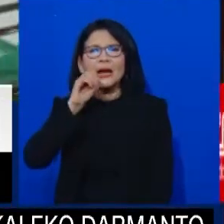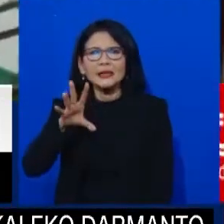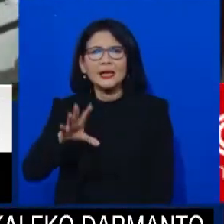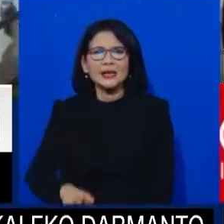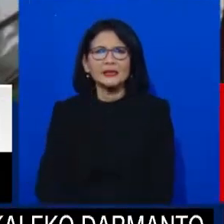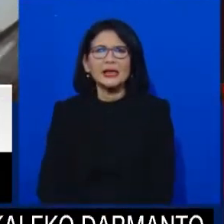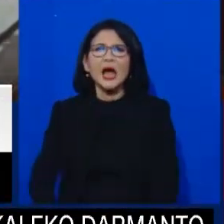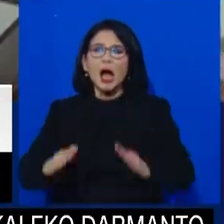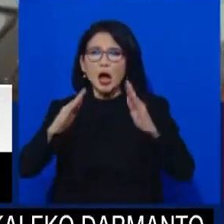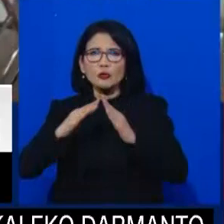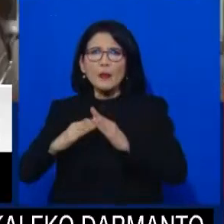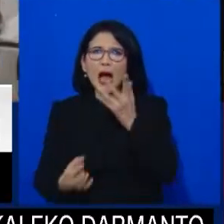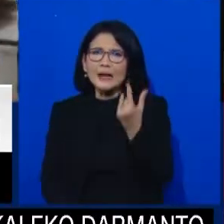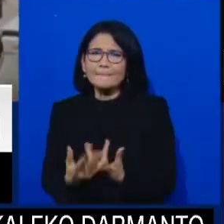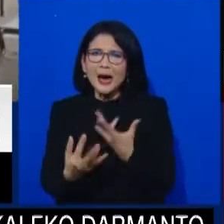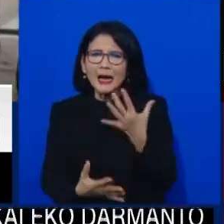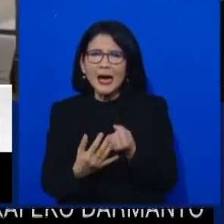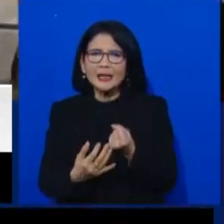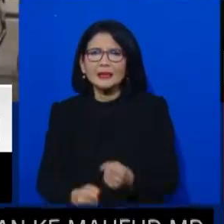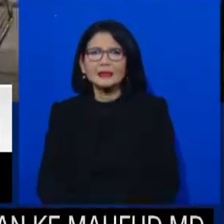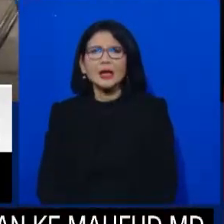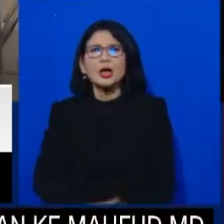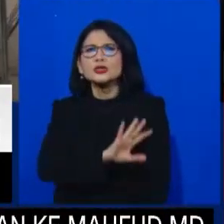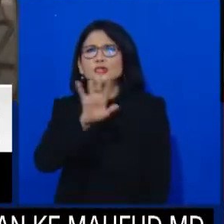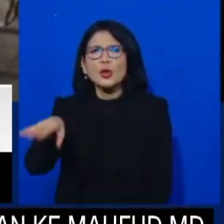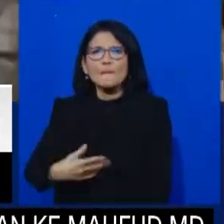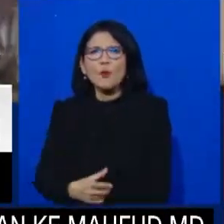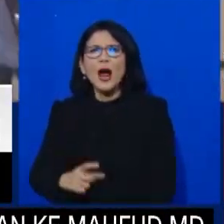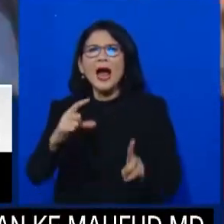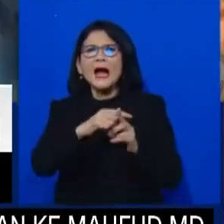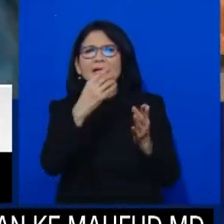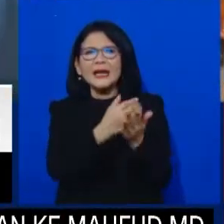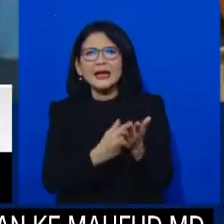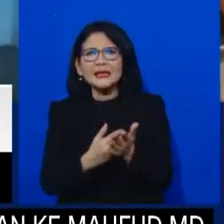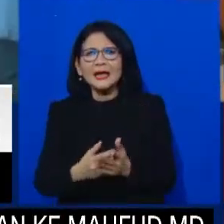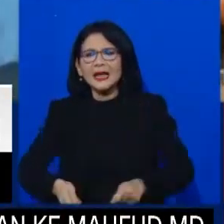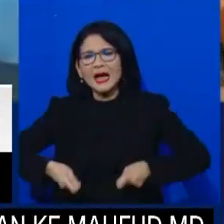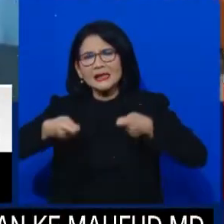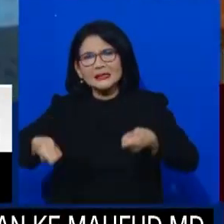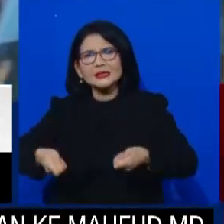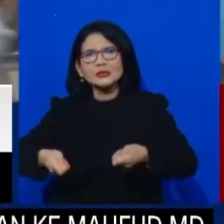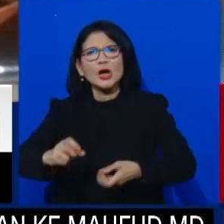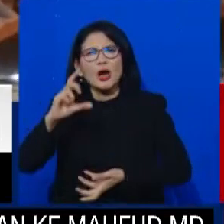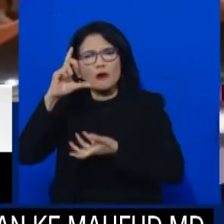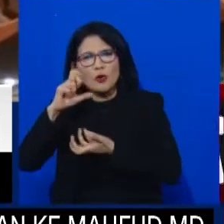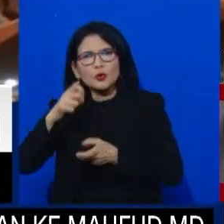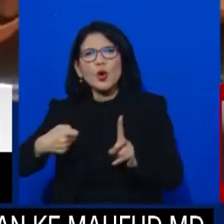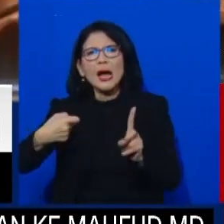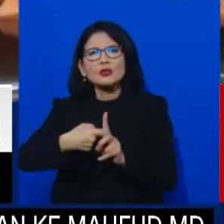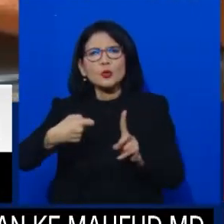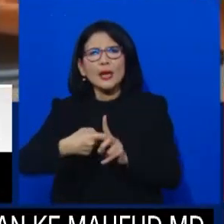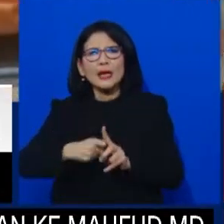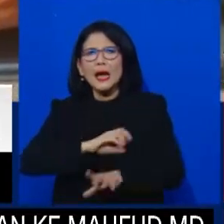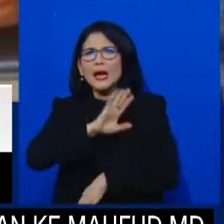karena rumah mereka terbakar, otomatis seluruh data-data seperti KK, kemudian foto dan juga